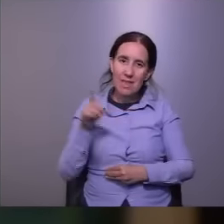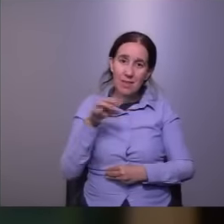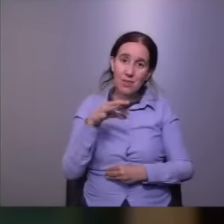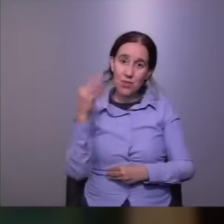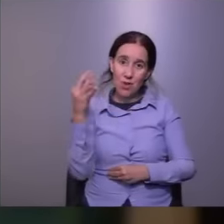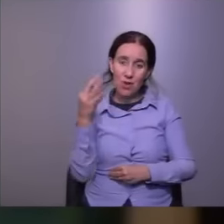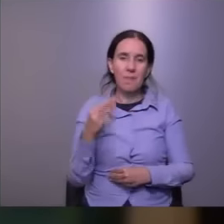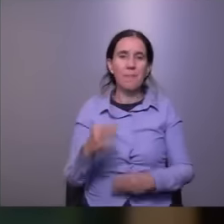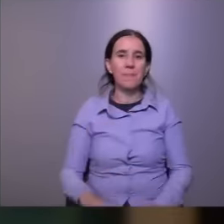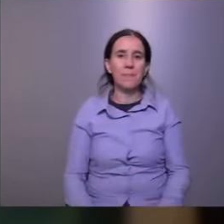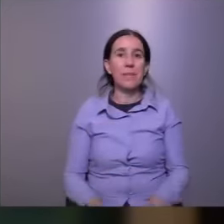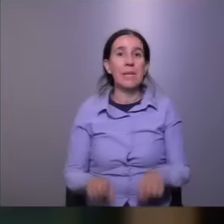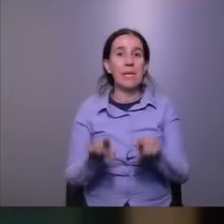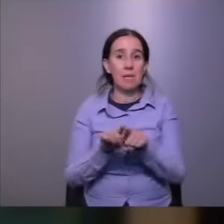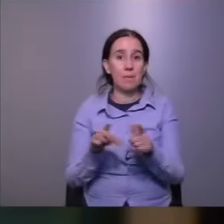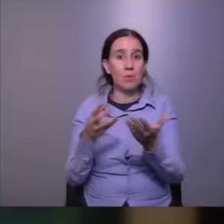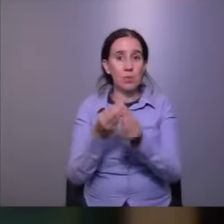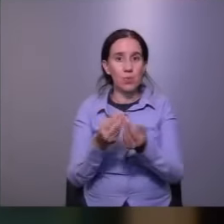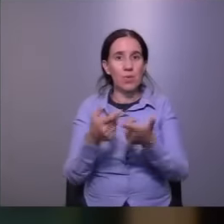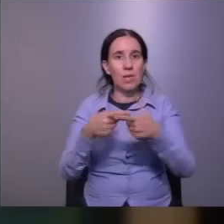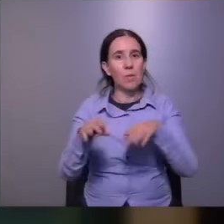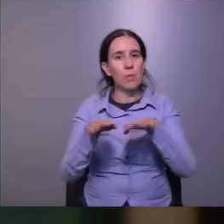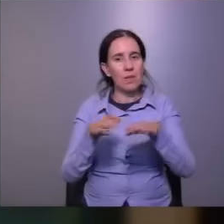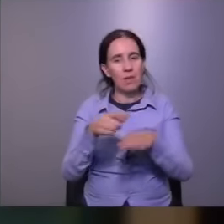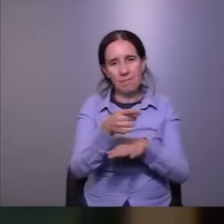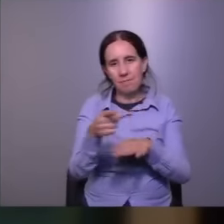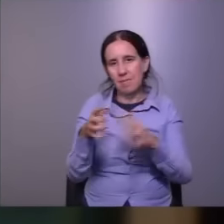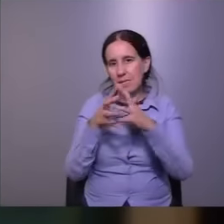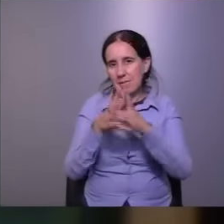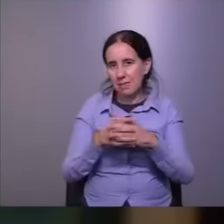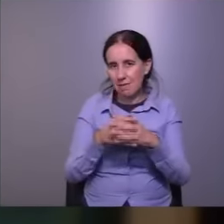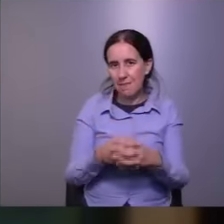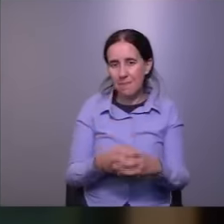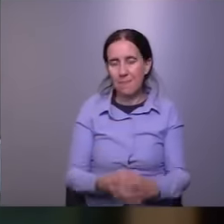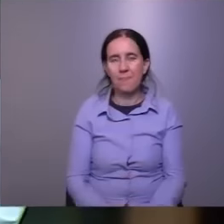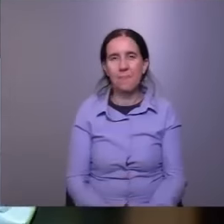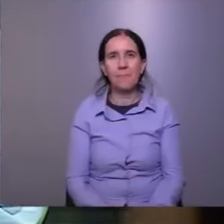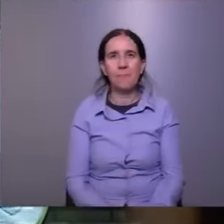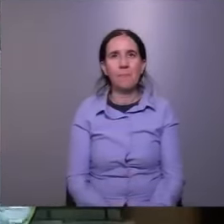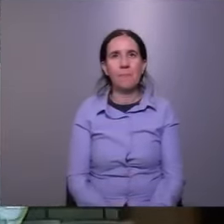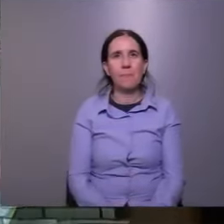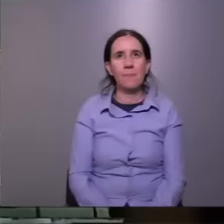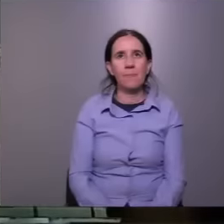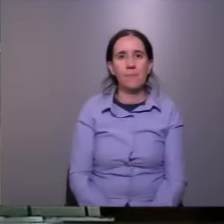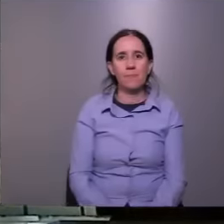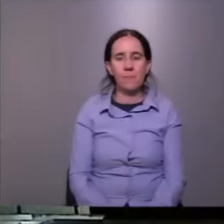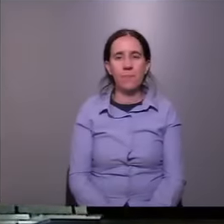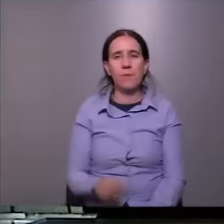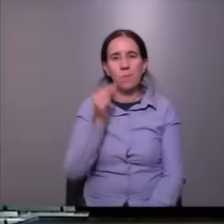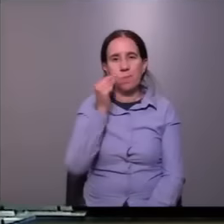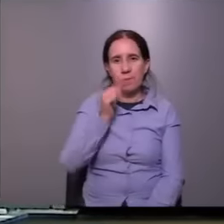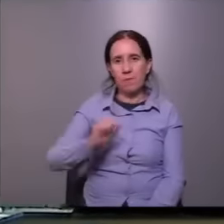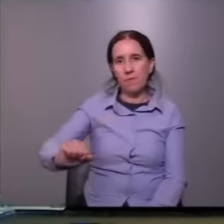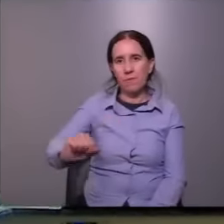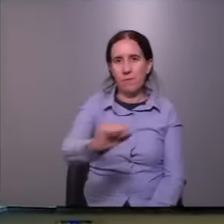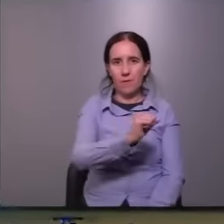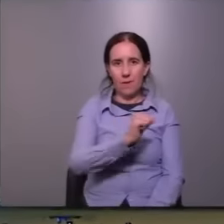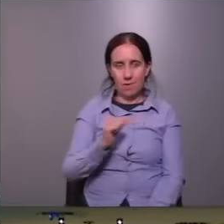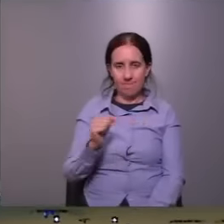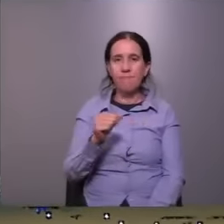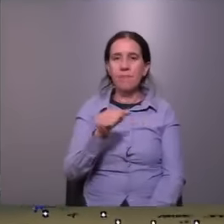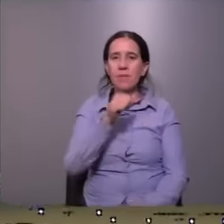Deus, que escolhe o nosso coração para fazer a sua morada. Rezemos com os nossos irmãos de língua